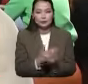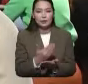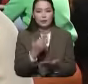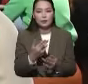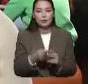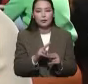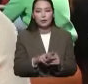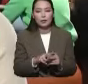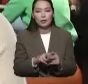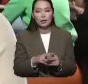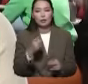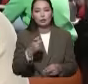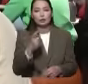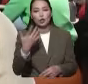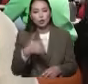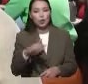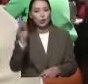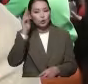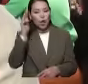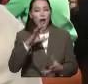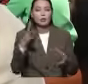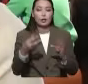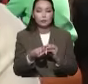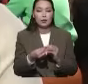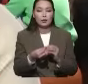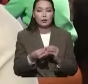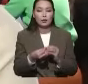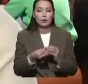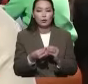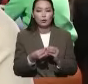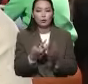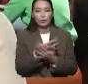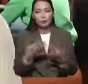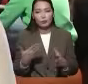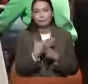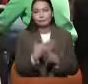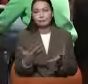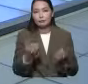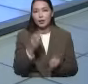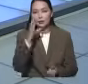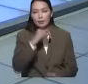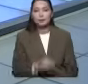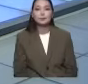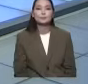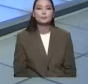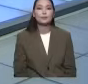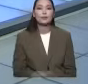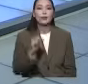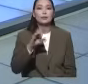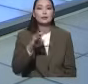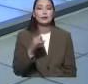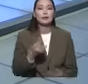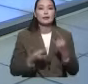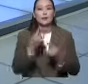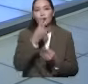бізде кем дегенде 100-150 адамға дейін жалпы бір сәтте түрлі көмектерді ала алады. Астана телеарнасын